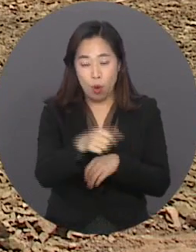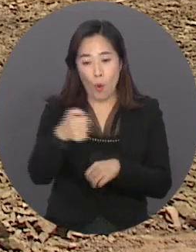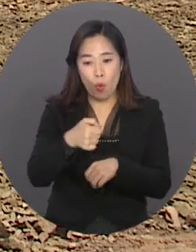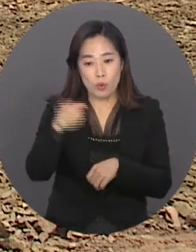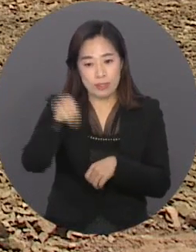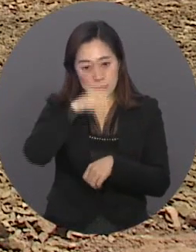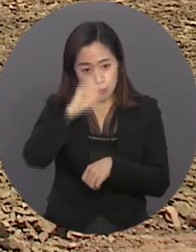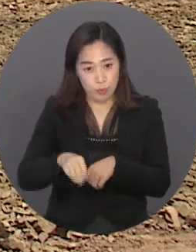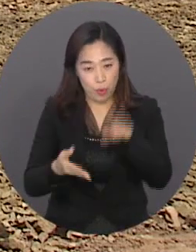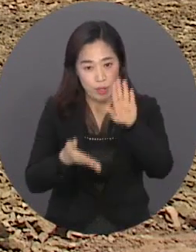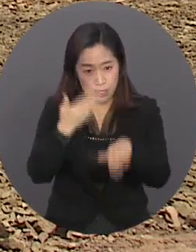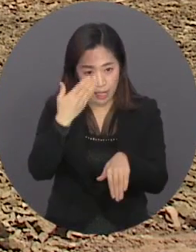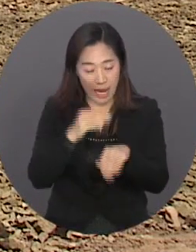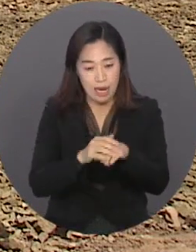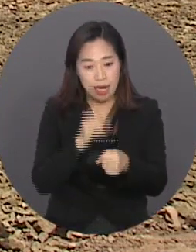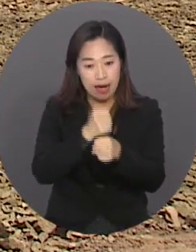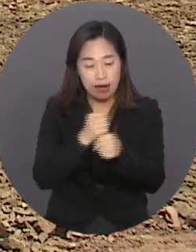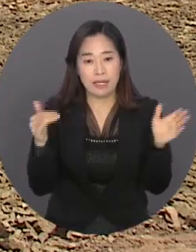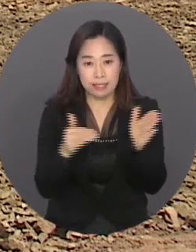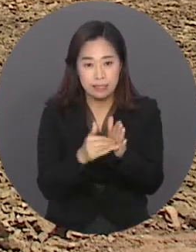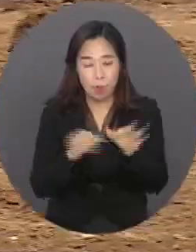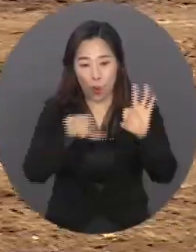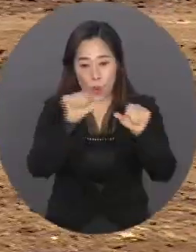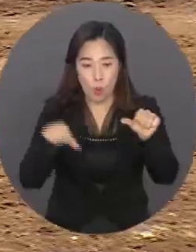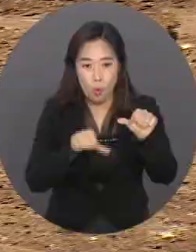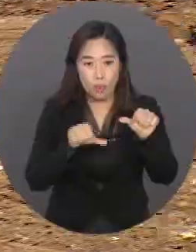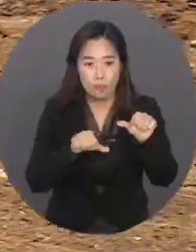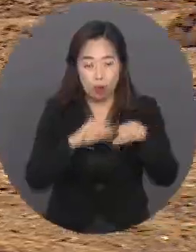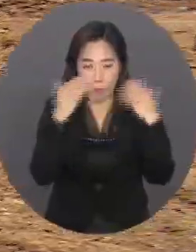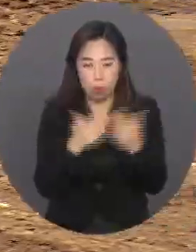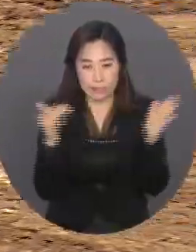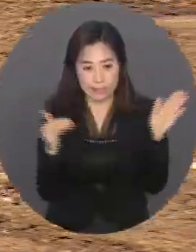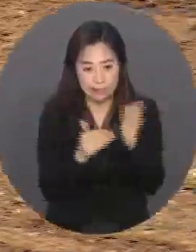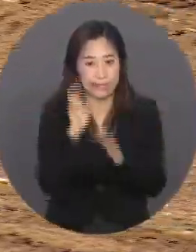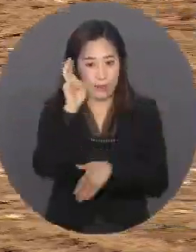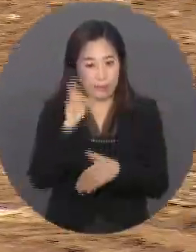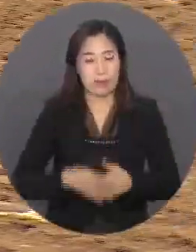50%를 넘어섰고 올해 6월이면 완공될 예정입니다. MBC 뉴스 송정근입니다.